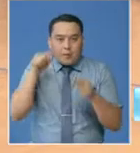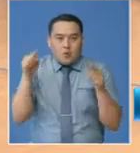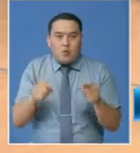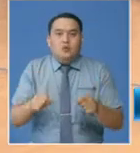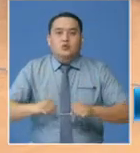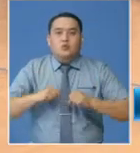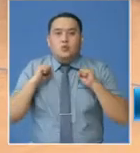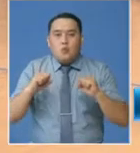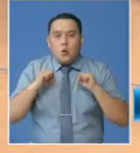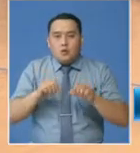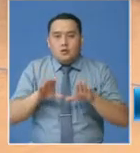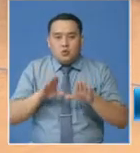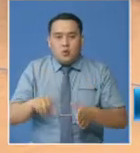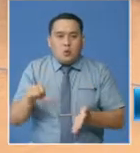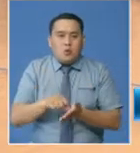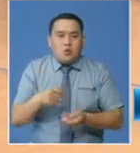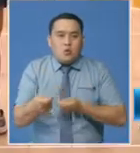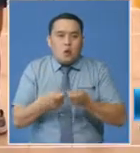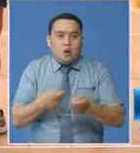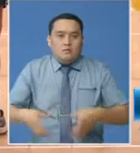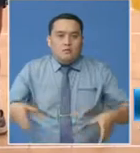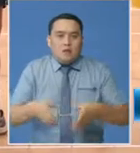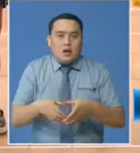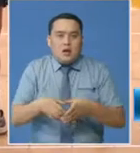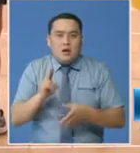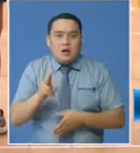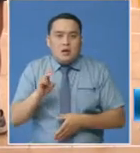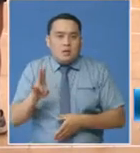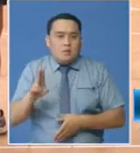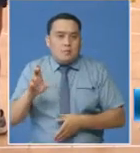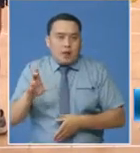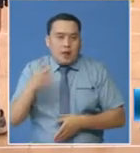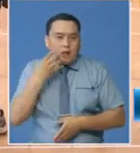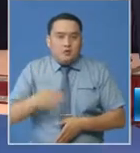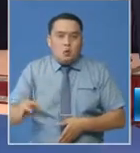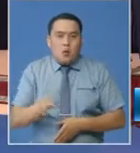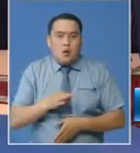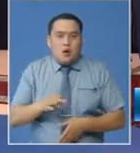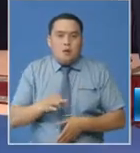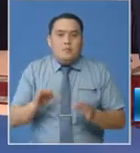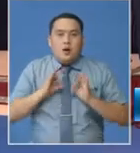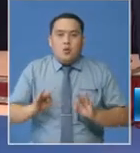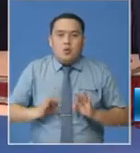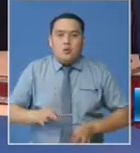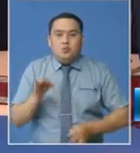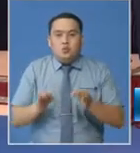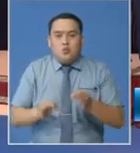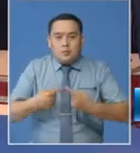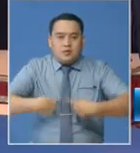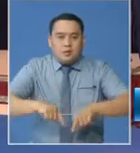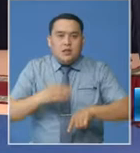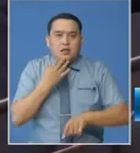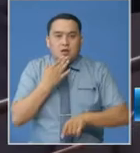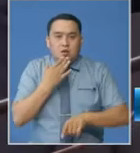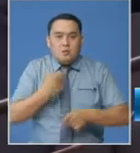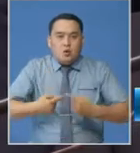видов решили не только представители руководящего состава департамента КНБ по Алматинской области, но и областной прокуратуры, судебных